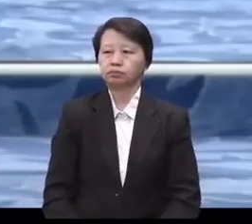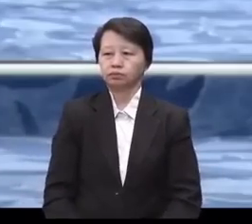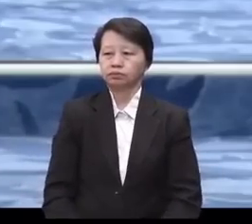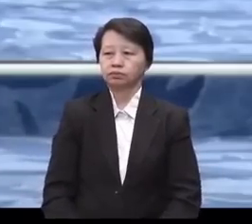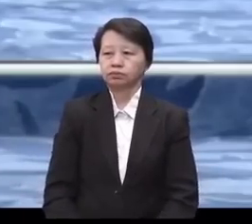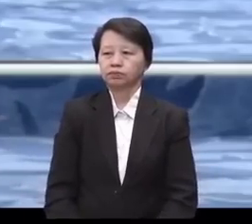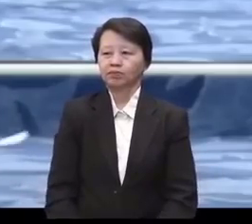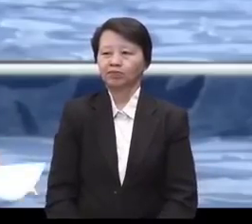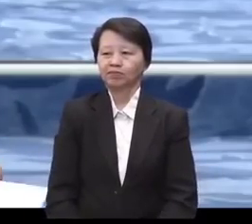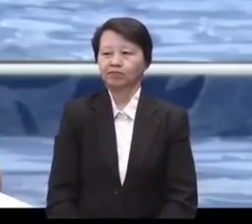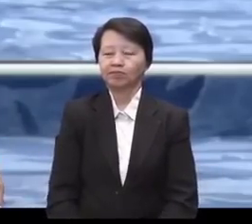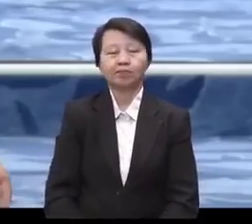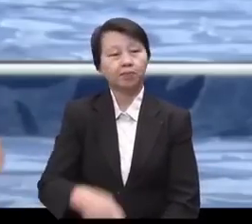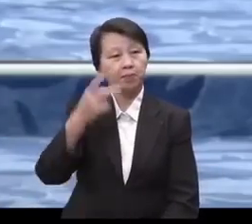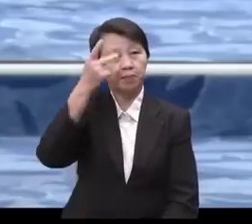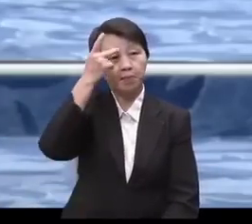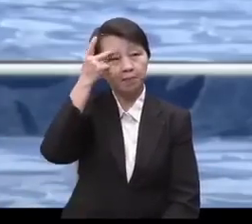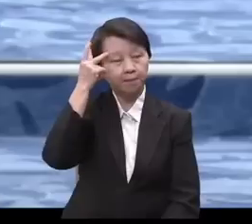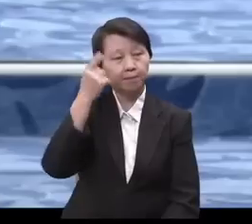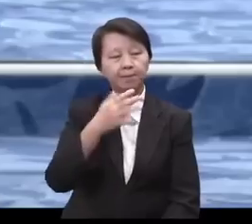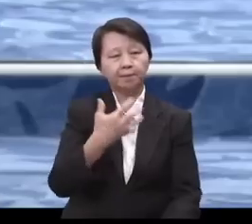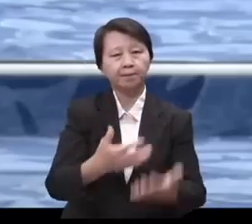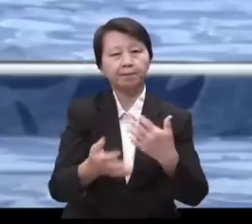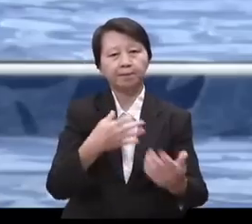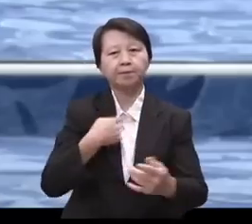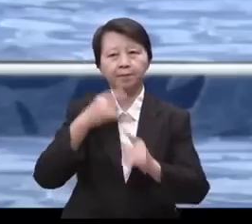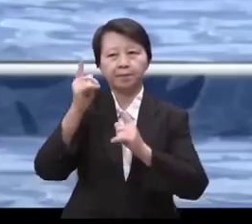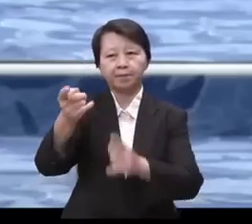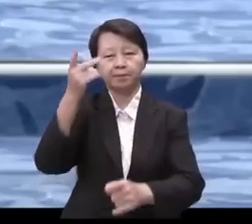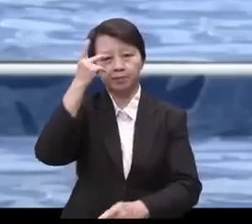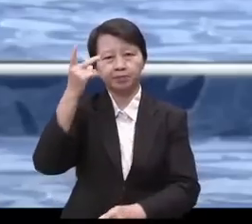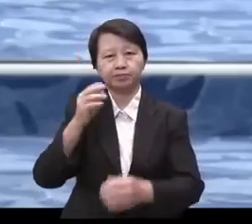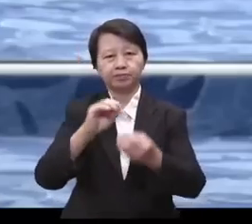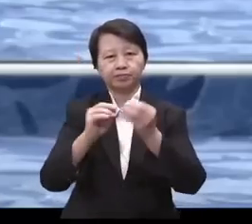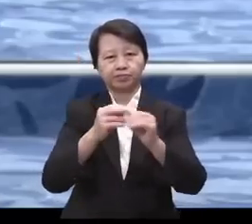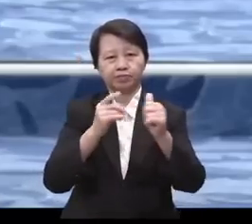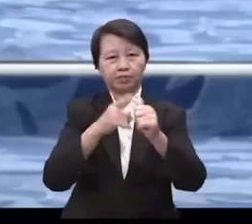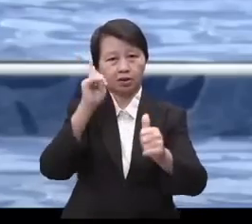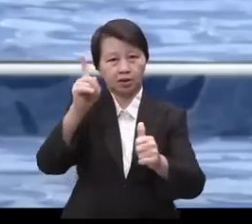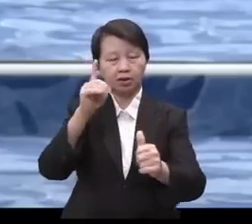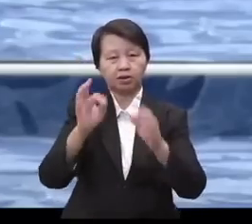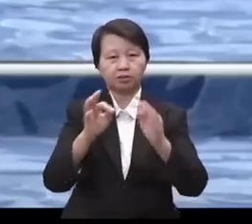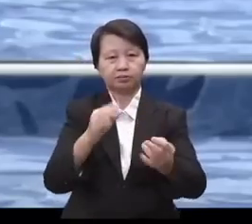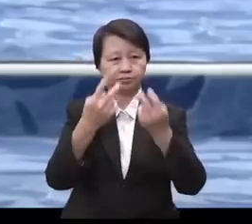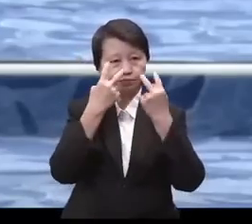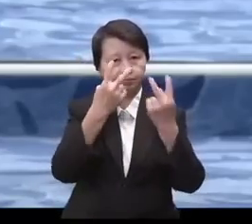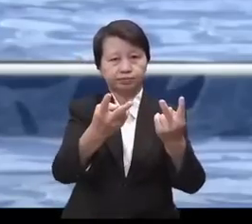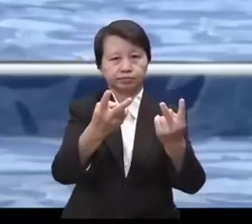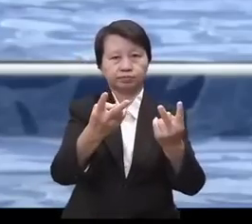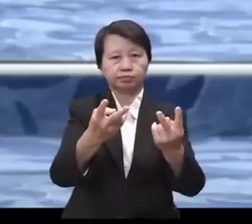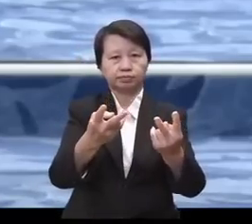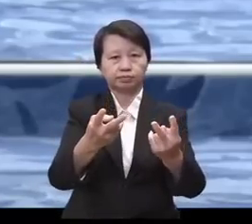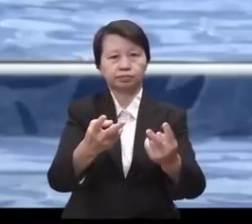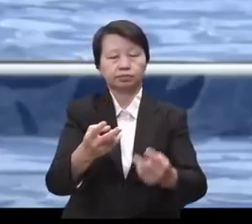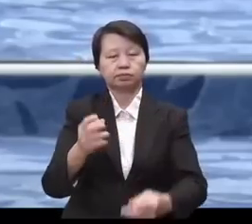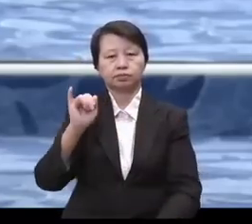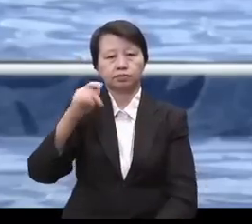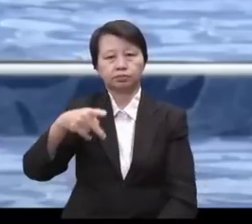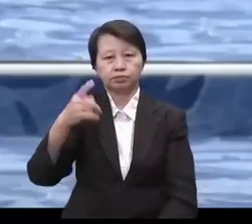Tapi Keningau, saya jawab yang pertamanya, kalau kita lihat umpamanya